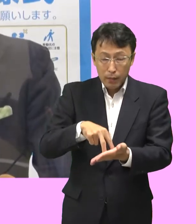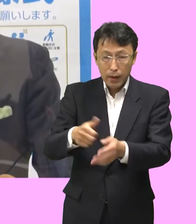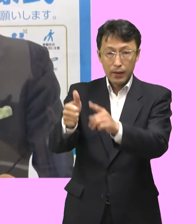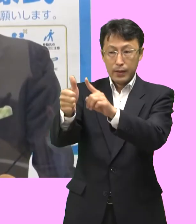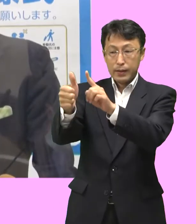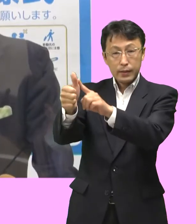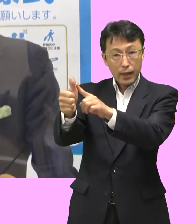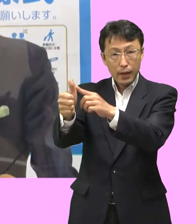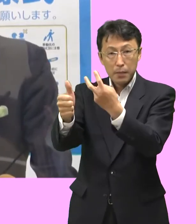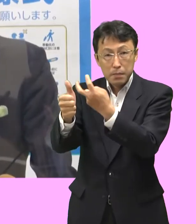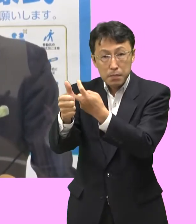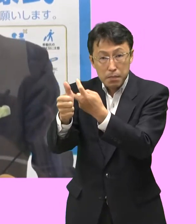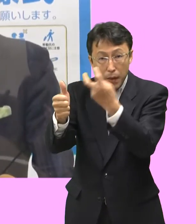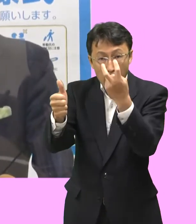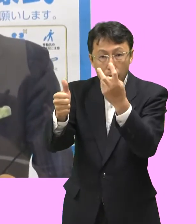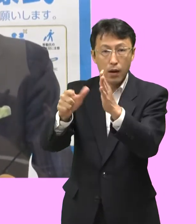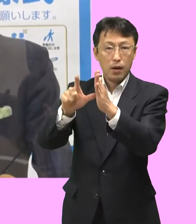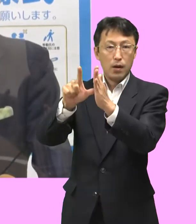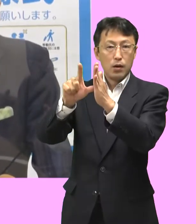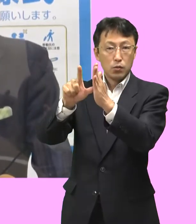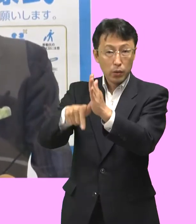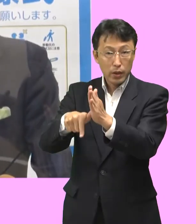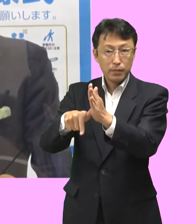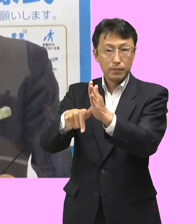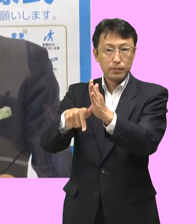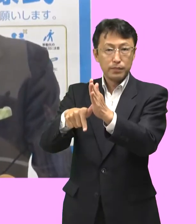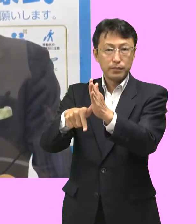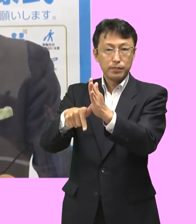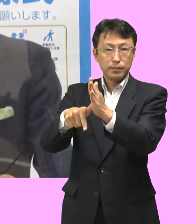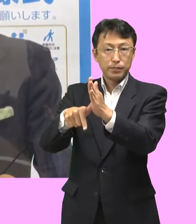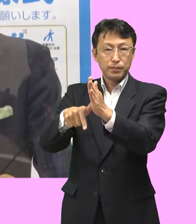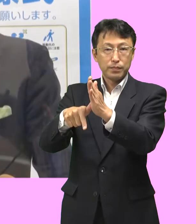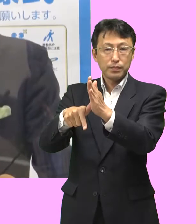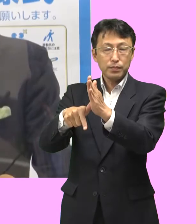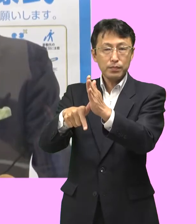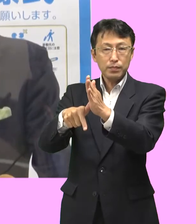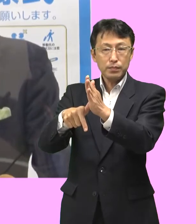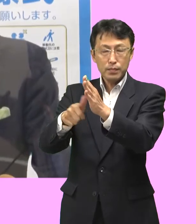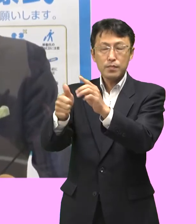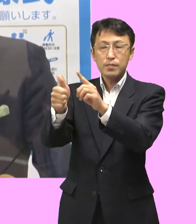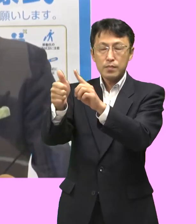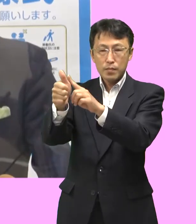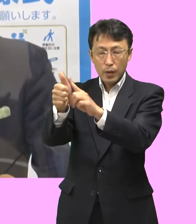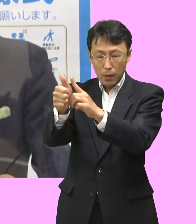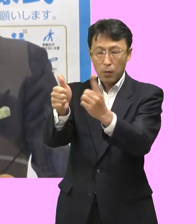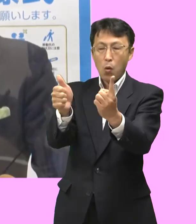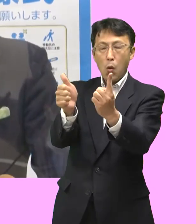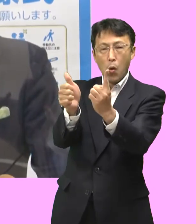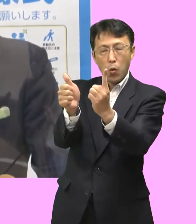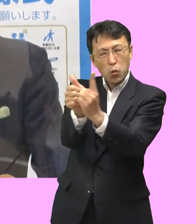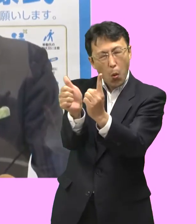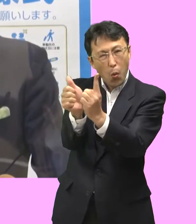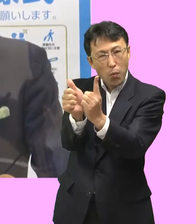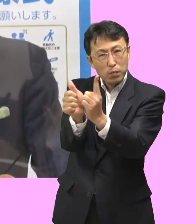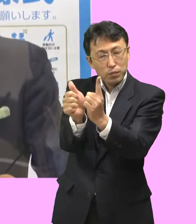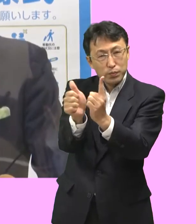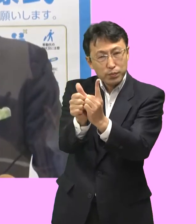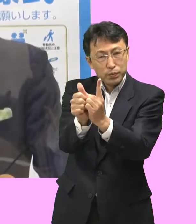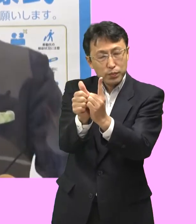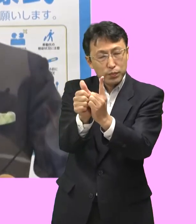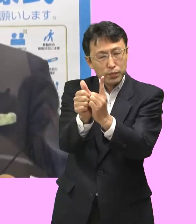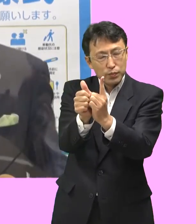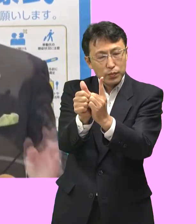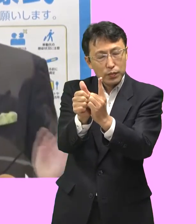で、その方が、の濃厚接触者及び濃厚接触にはならないけれ